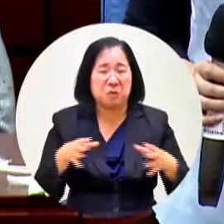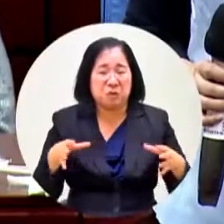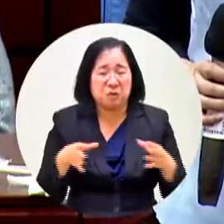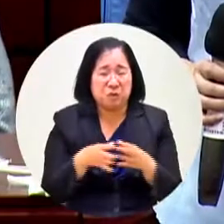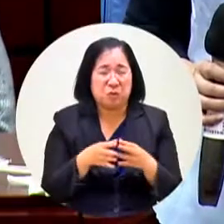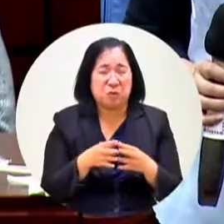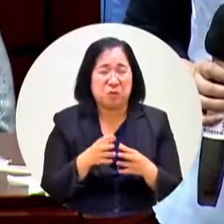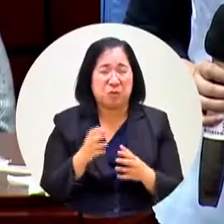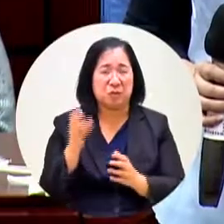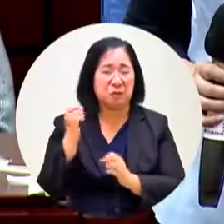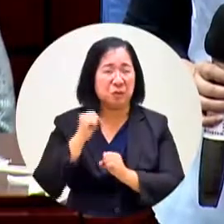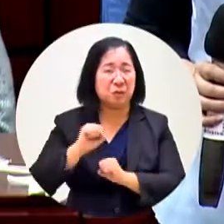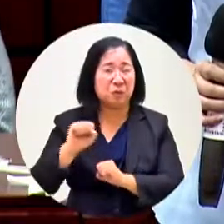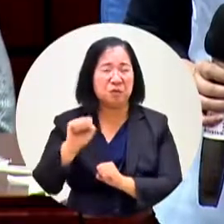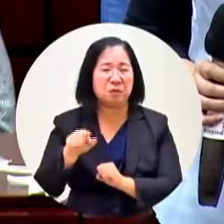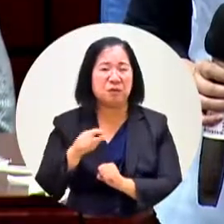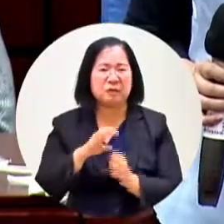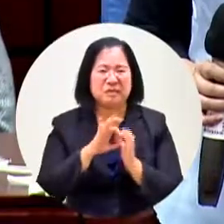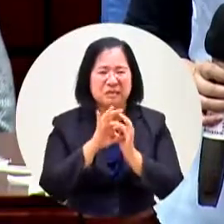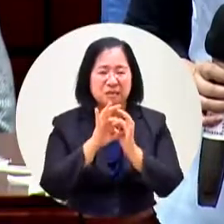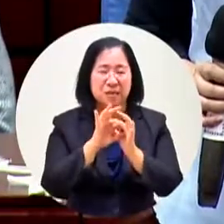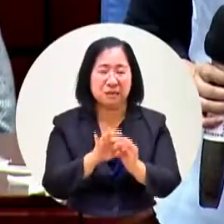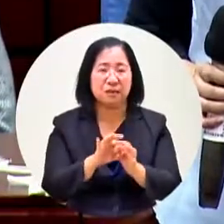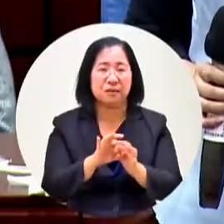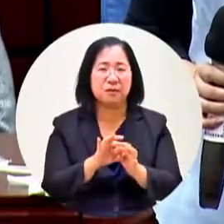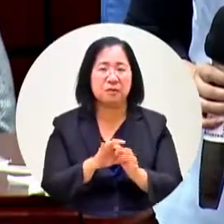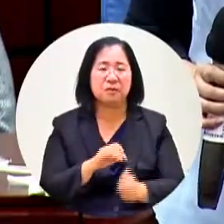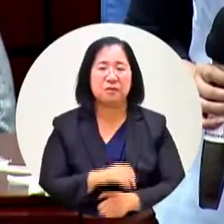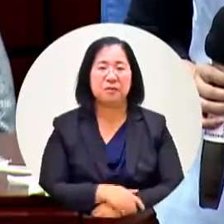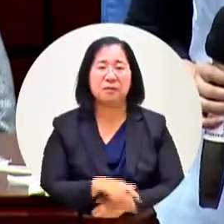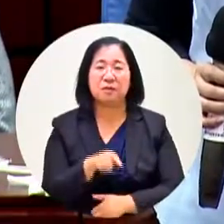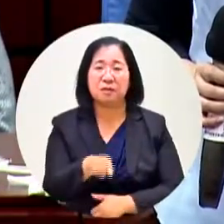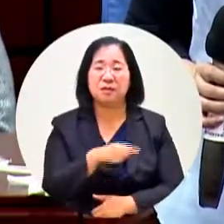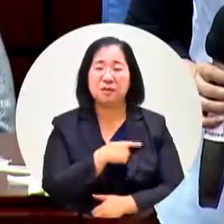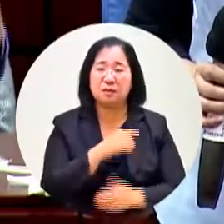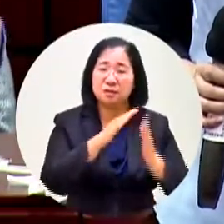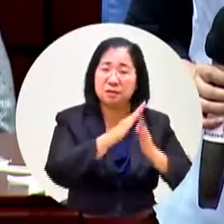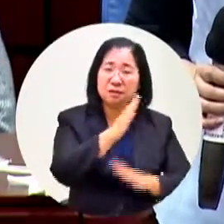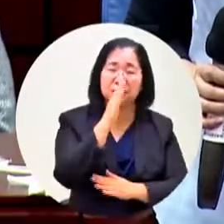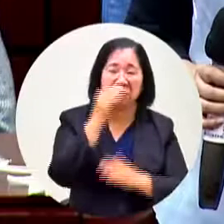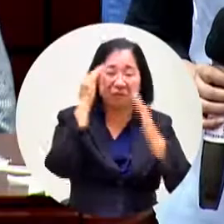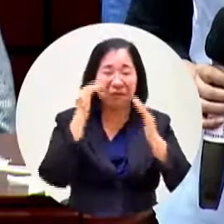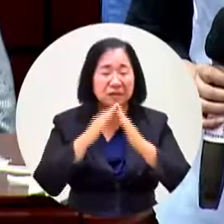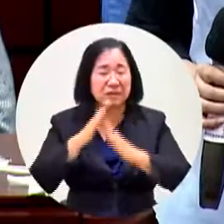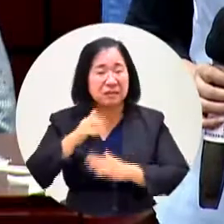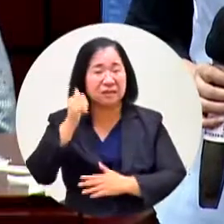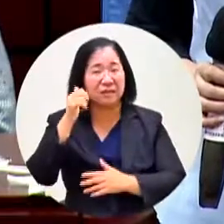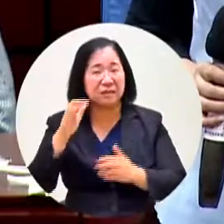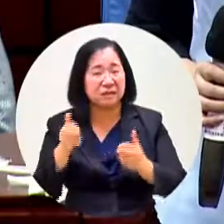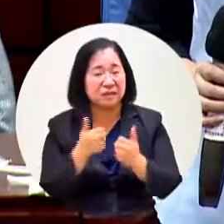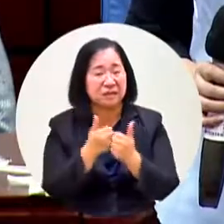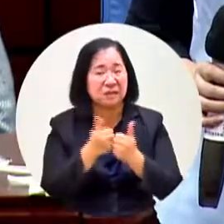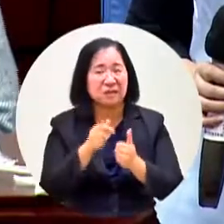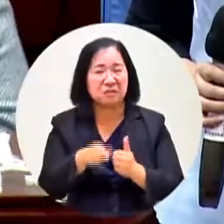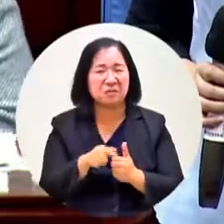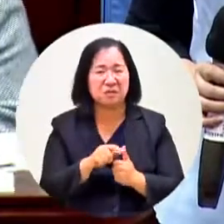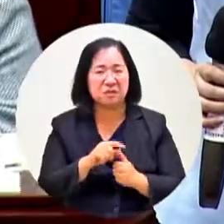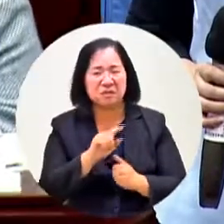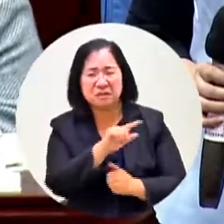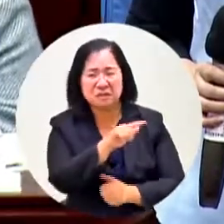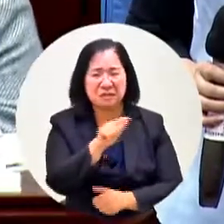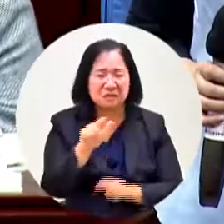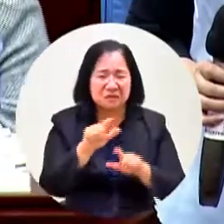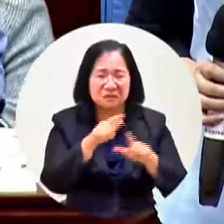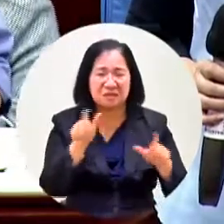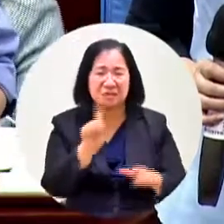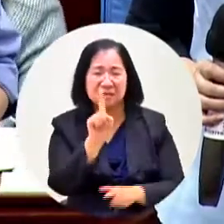造成困扰。那全台湾22县是最严重，就是高雄。我们高雄市政府现在一举一动，